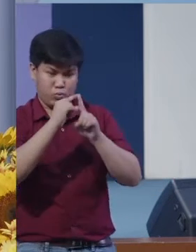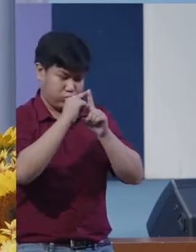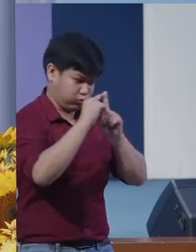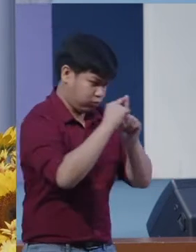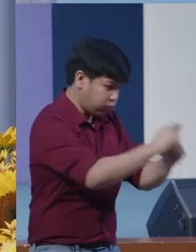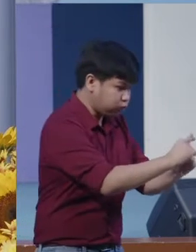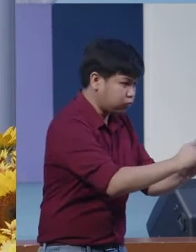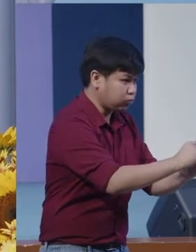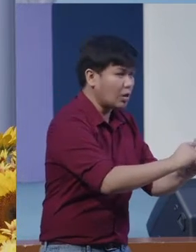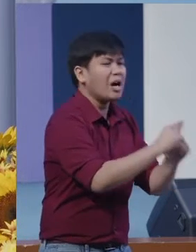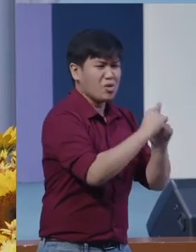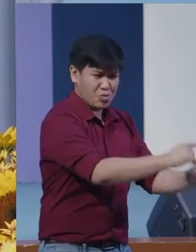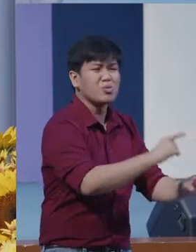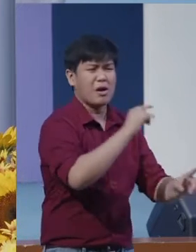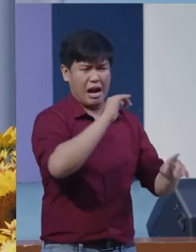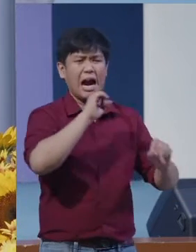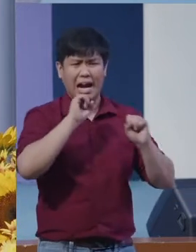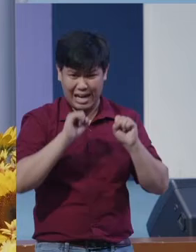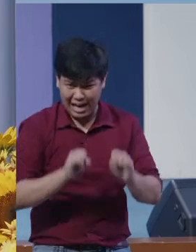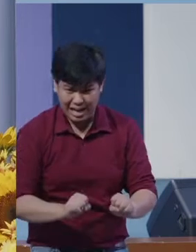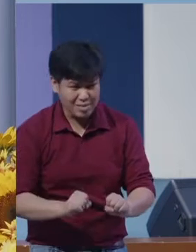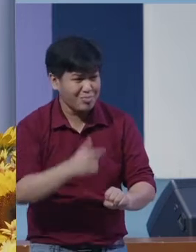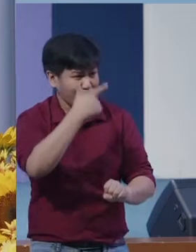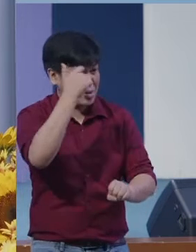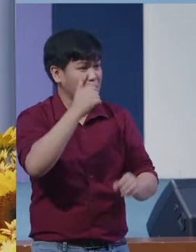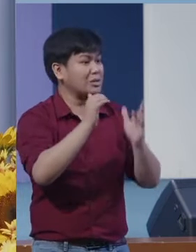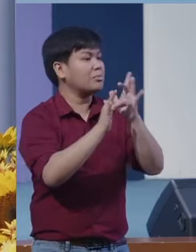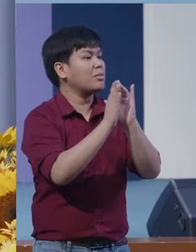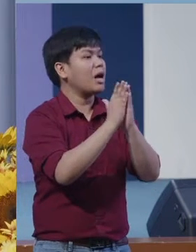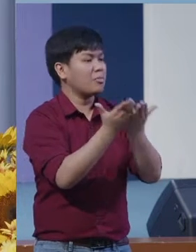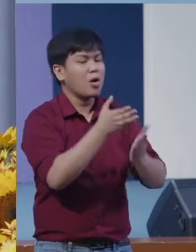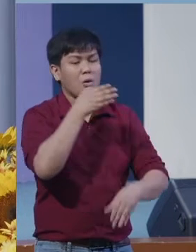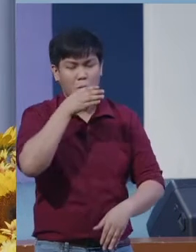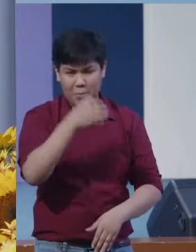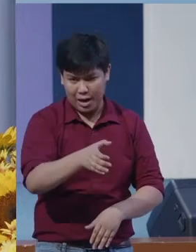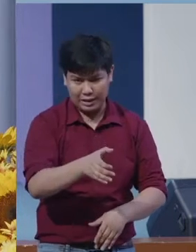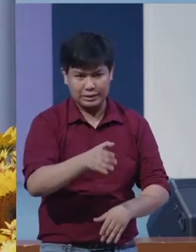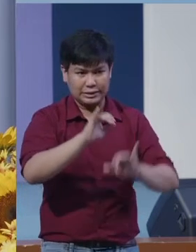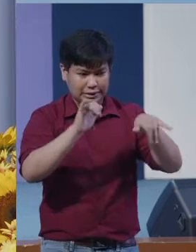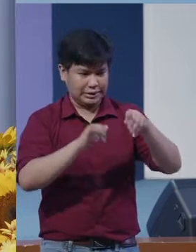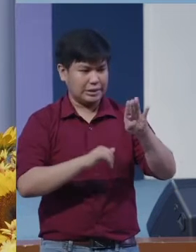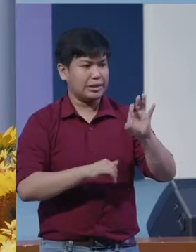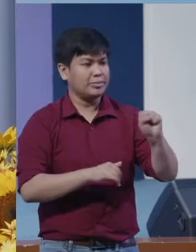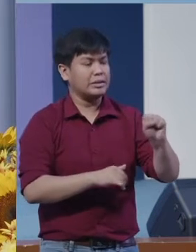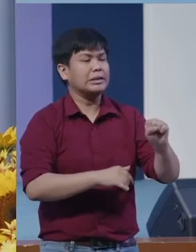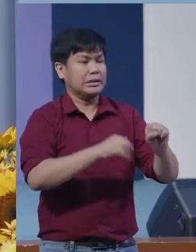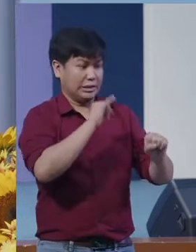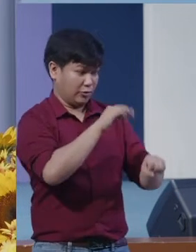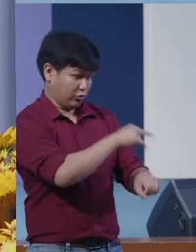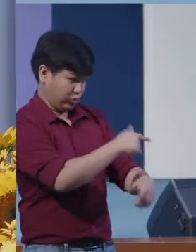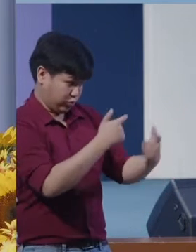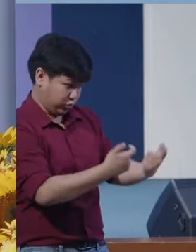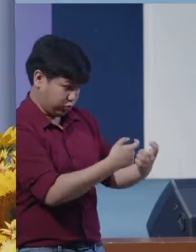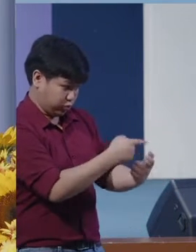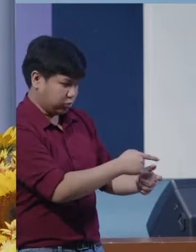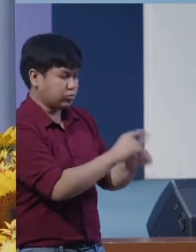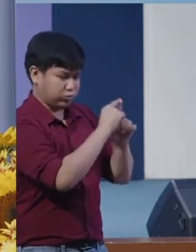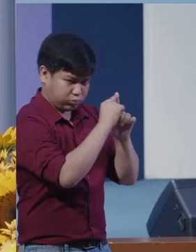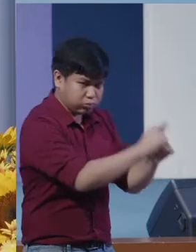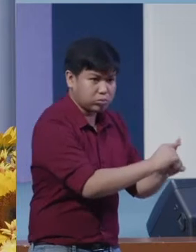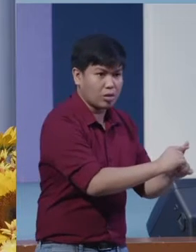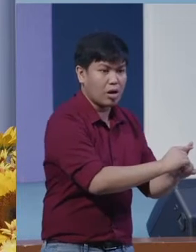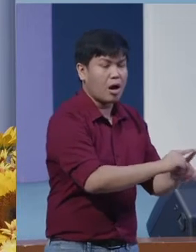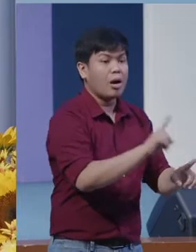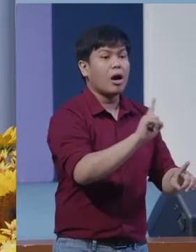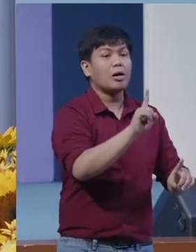po pinagbabawal ang pag-correct ng iba, kasi sa James 5:19, sinabi ni James, mag-correct kayo ng iba. Ang